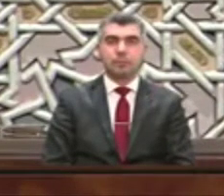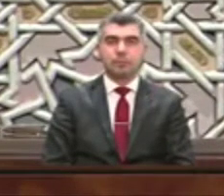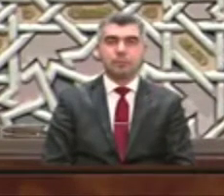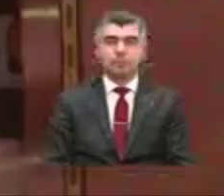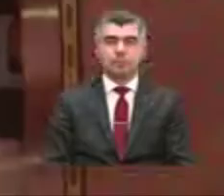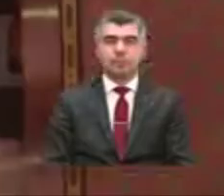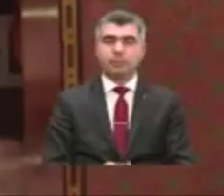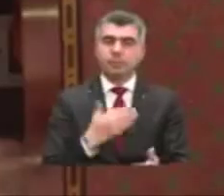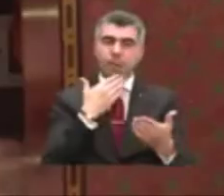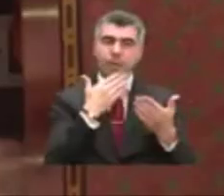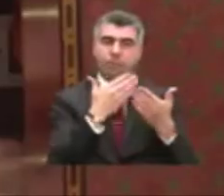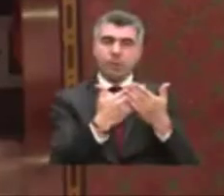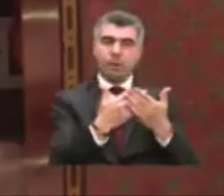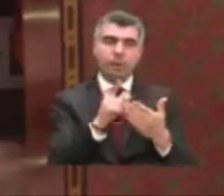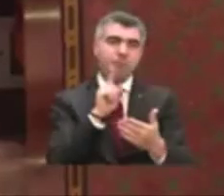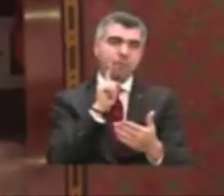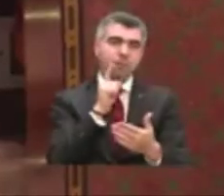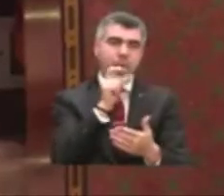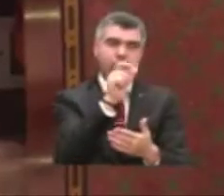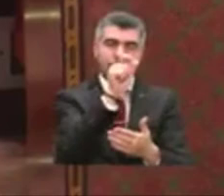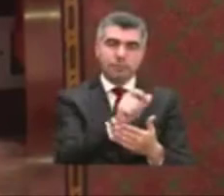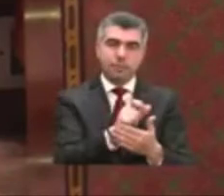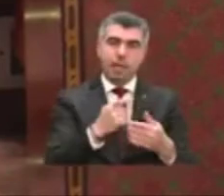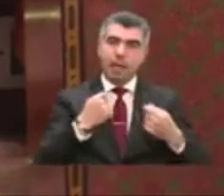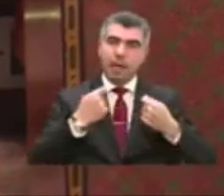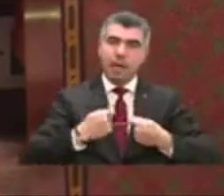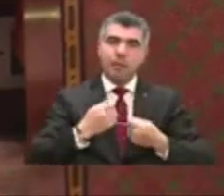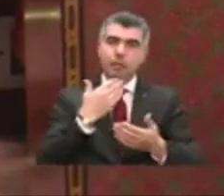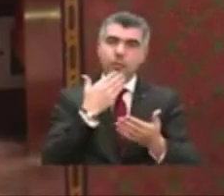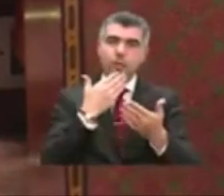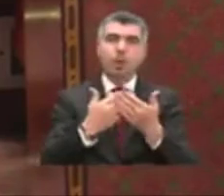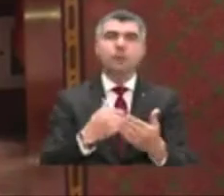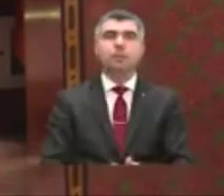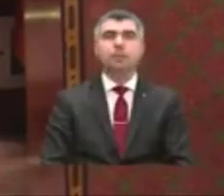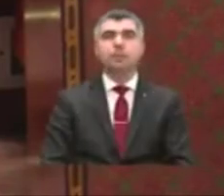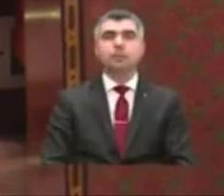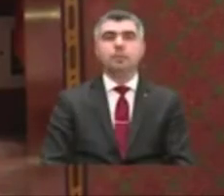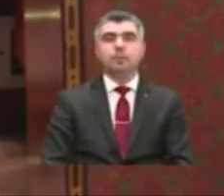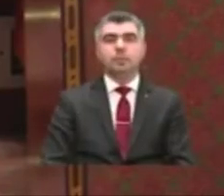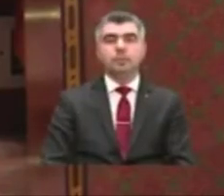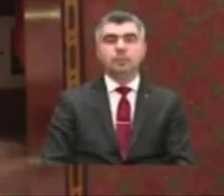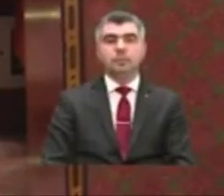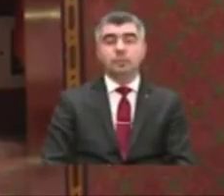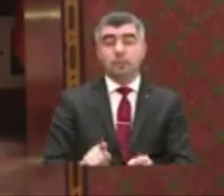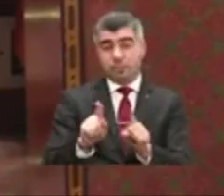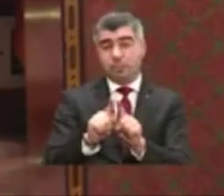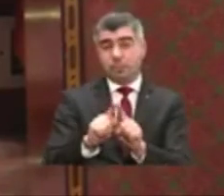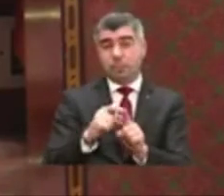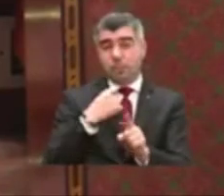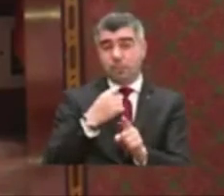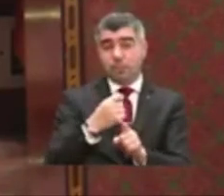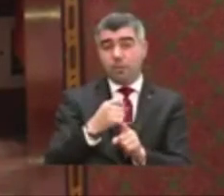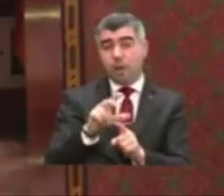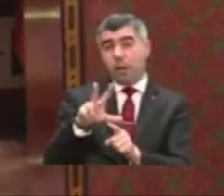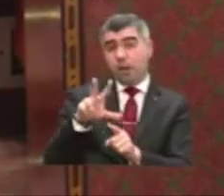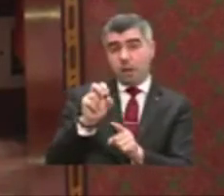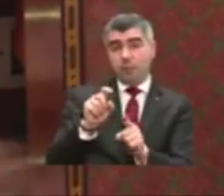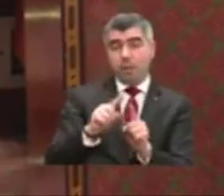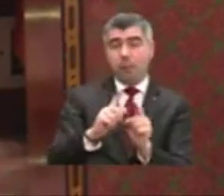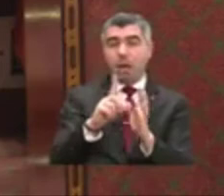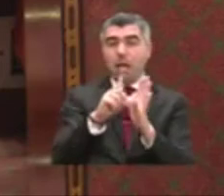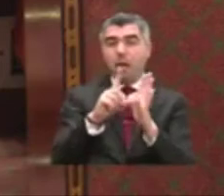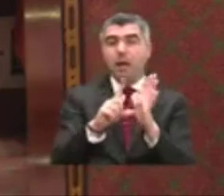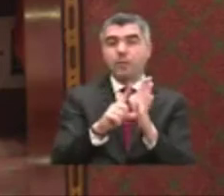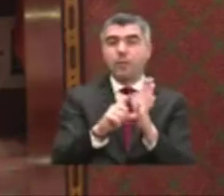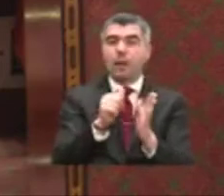شكرا السيدة النائبة المحترمة. شكرا سيد الرئيس. فبالنسبة لهذه النقطة بالذات فكما تعلمون قانون الماء كان واضح